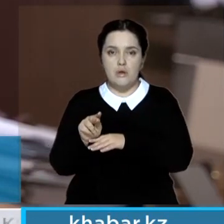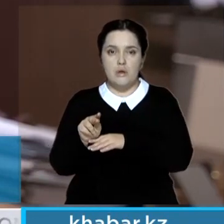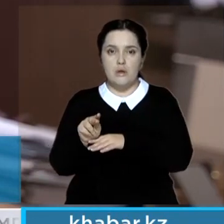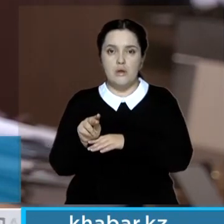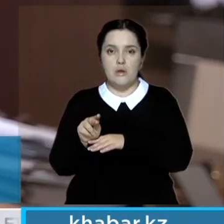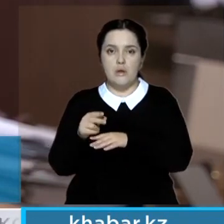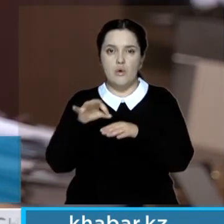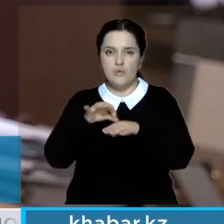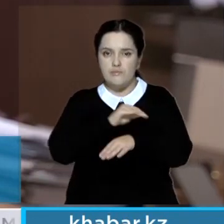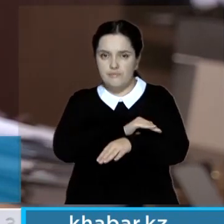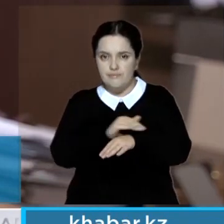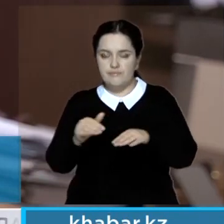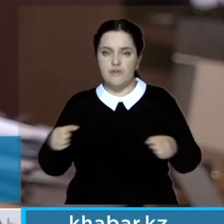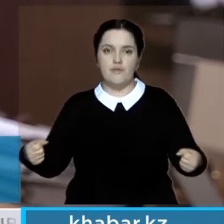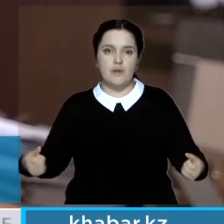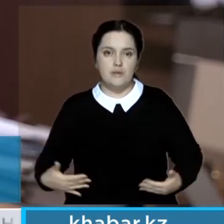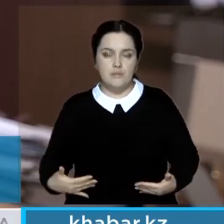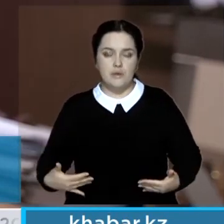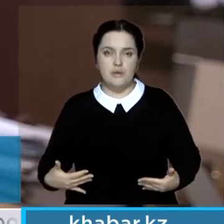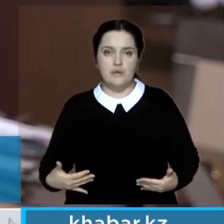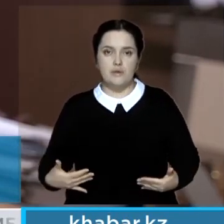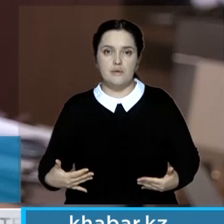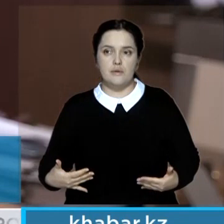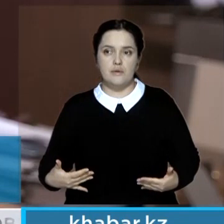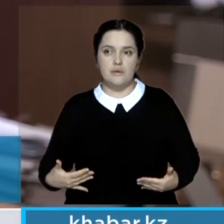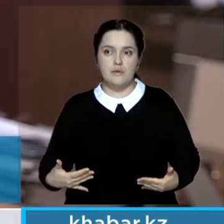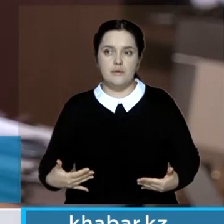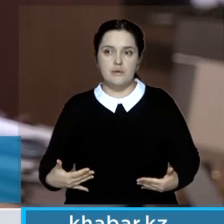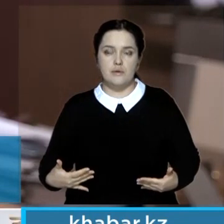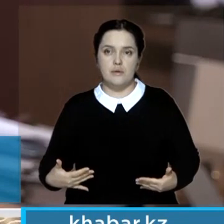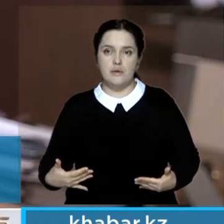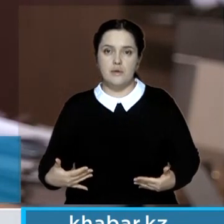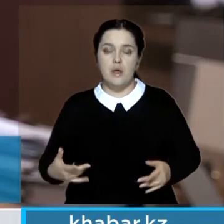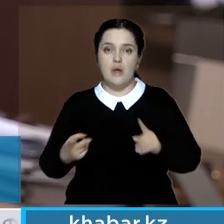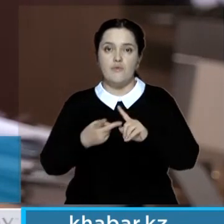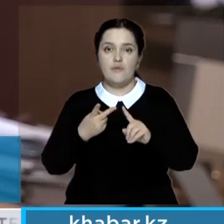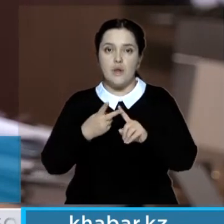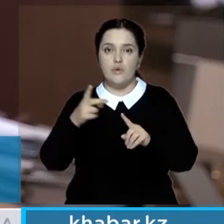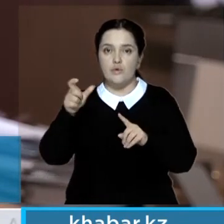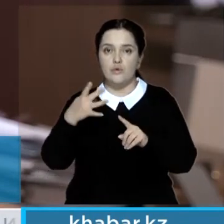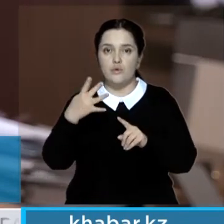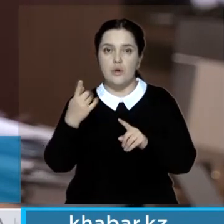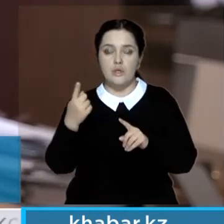усилением кожно-воспалительного синдрома и нарастанием объема отека. Второй пациент 41 год